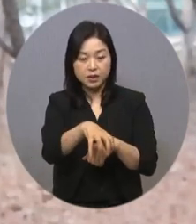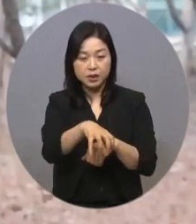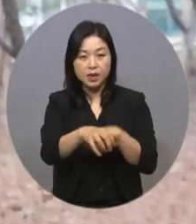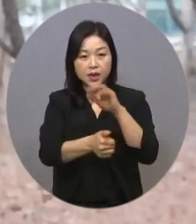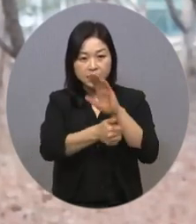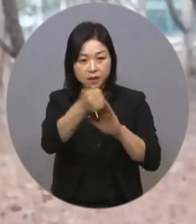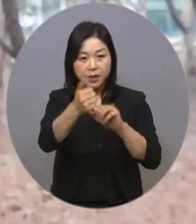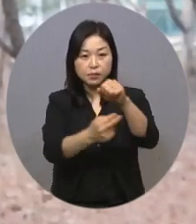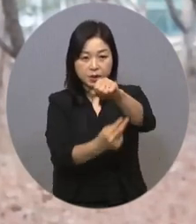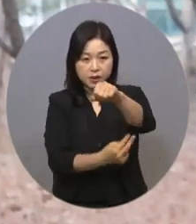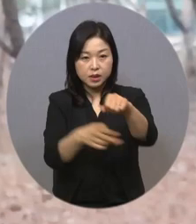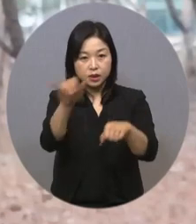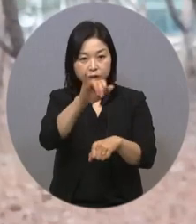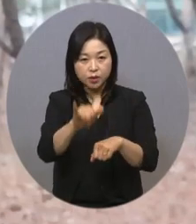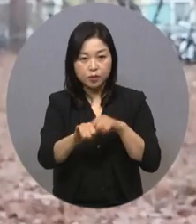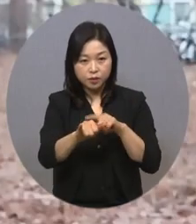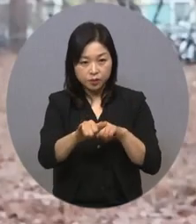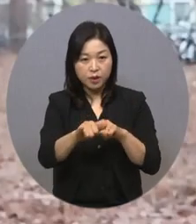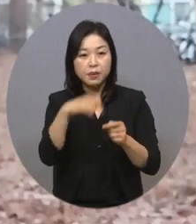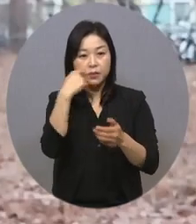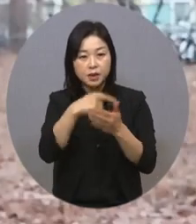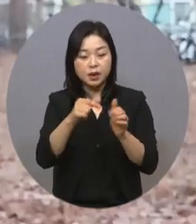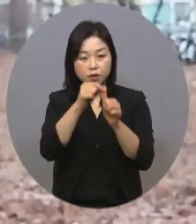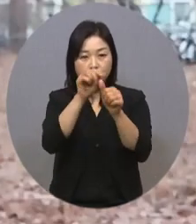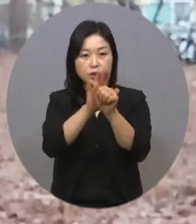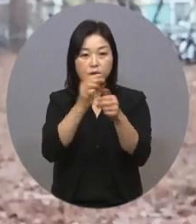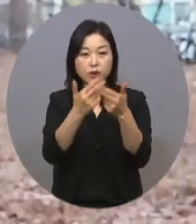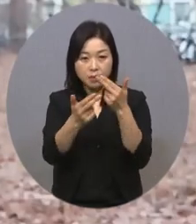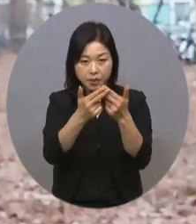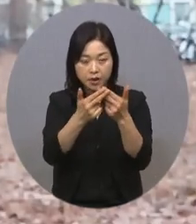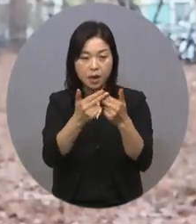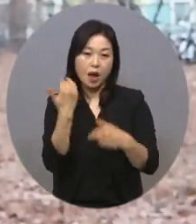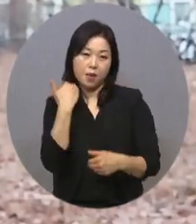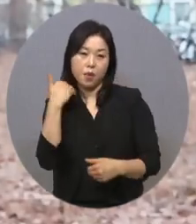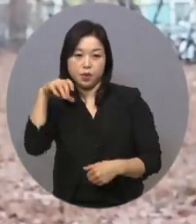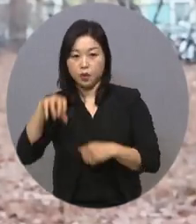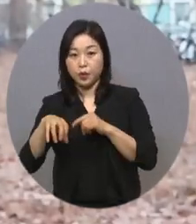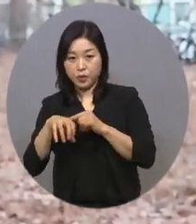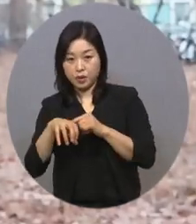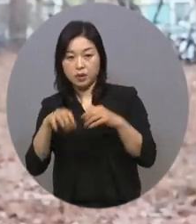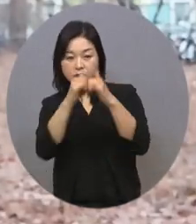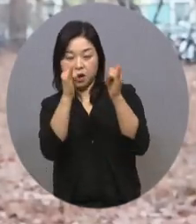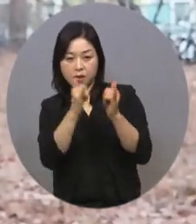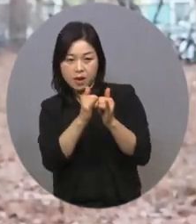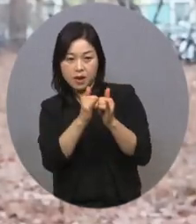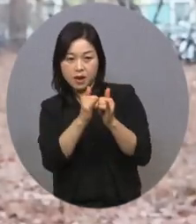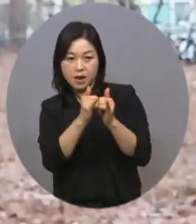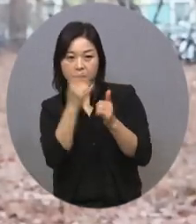희망브릿지 전국 재구협회는 보이지 않는 곳에서 우리 사회의 안녕을 위해